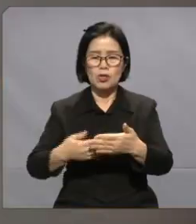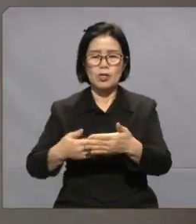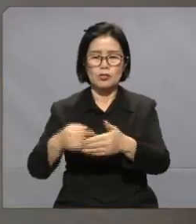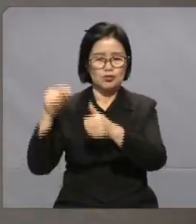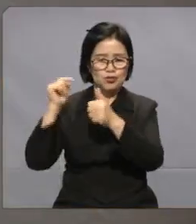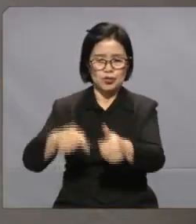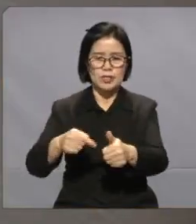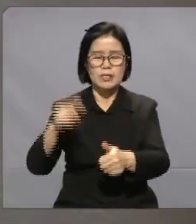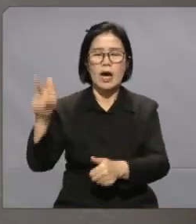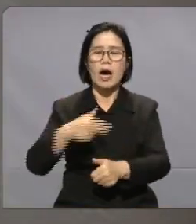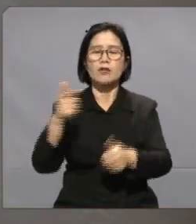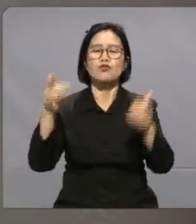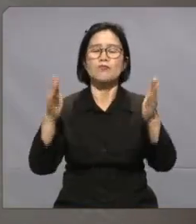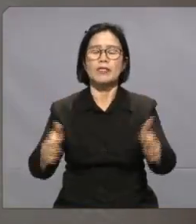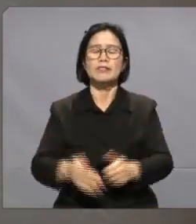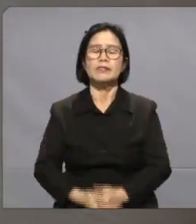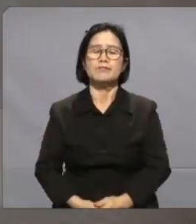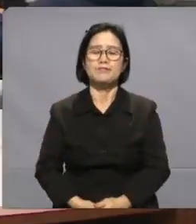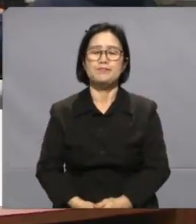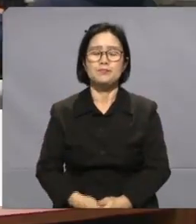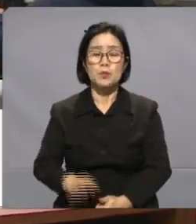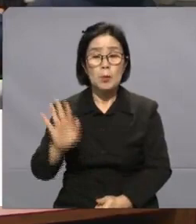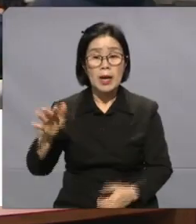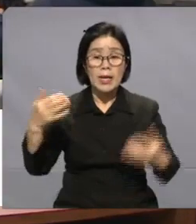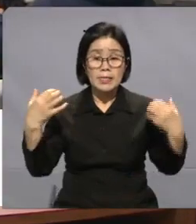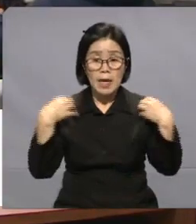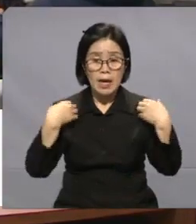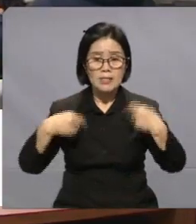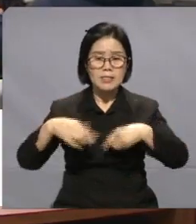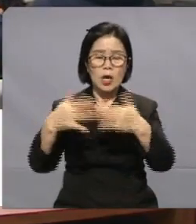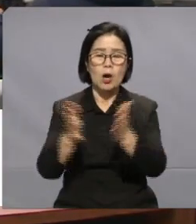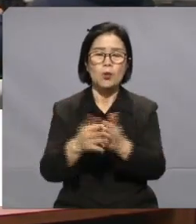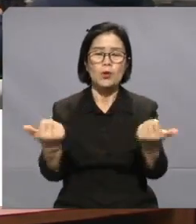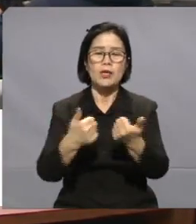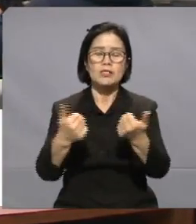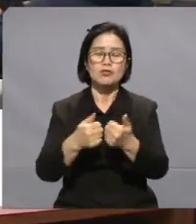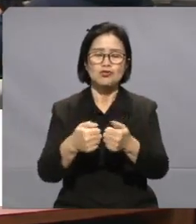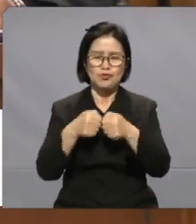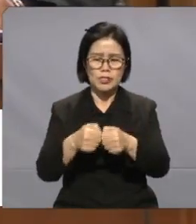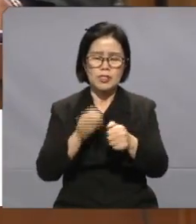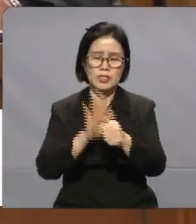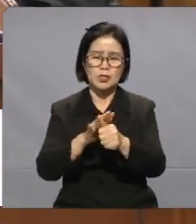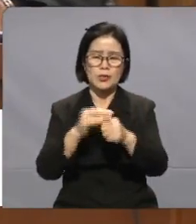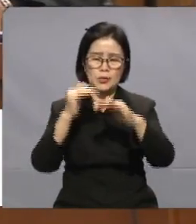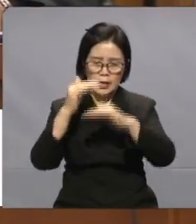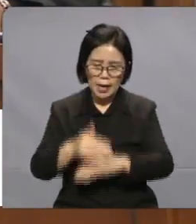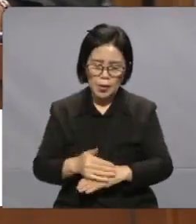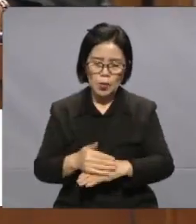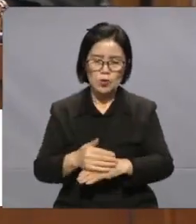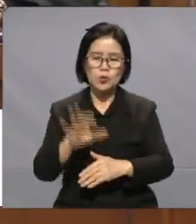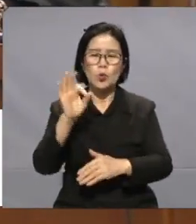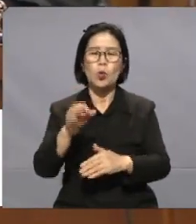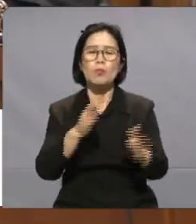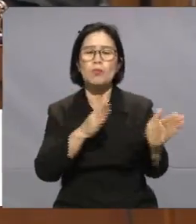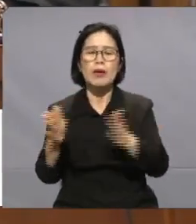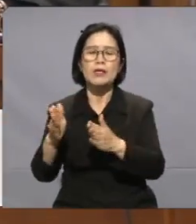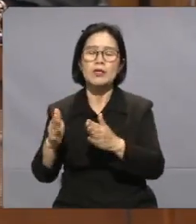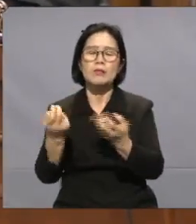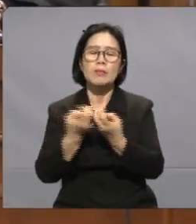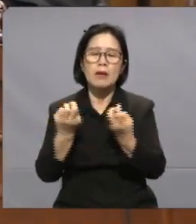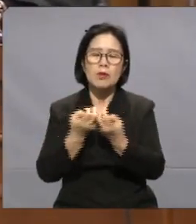하루만입니다 조만간 당정 회의도 열어 구체적인 지원내용은 물론 재원 대책까지 마련할